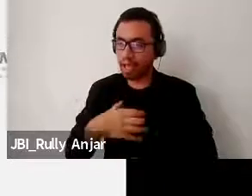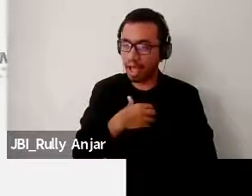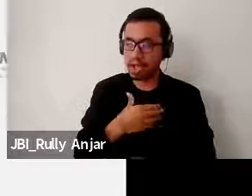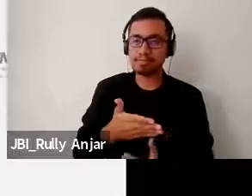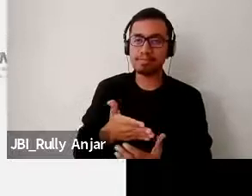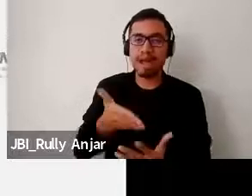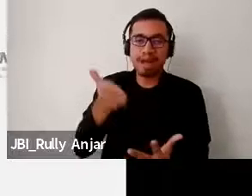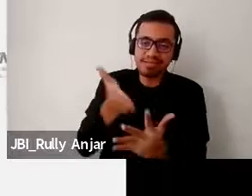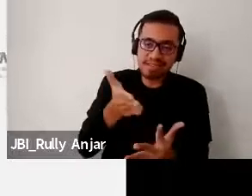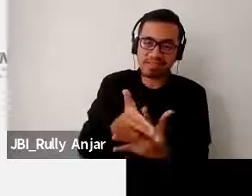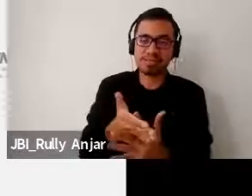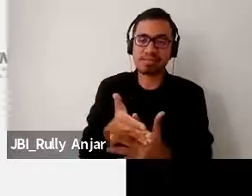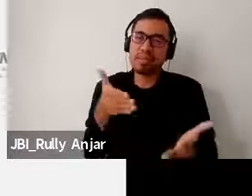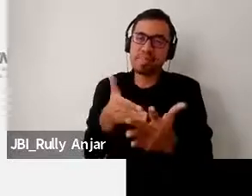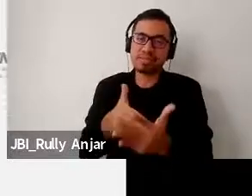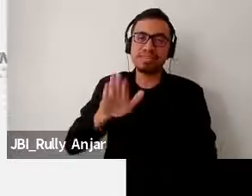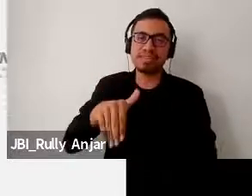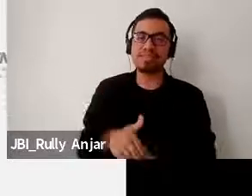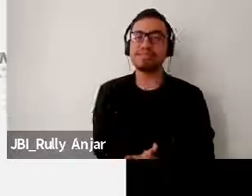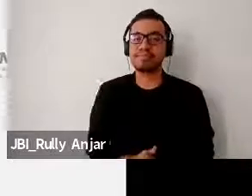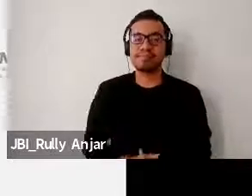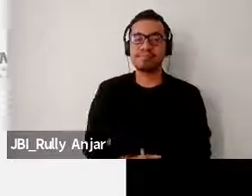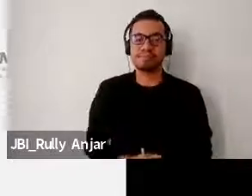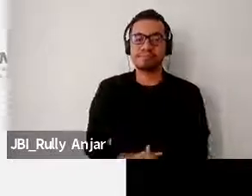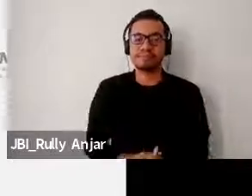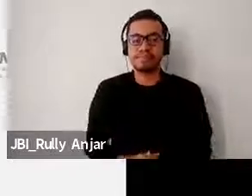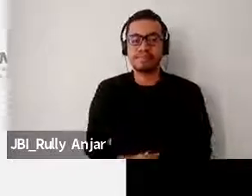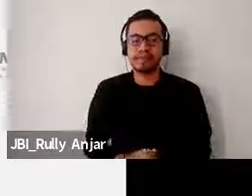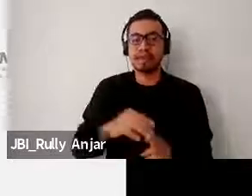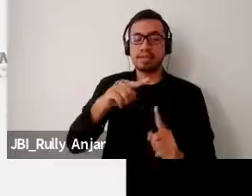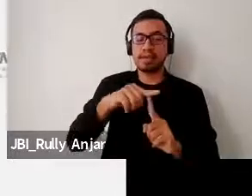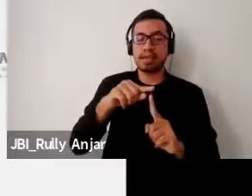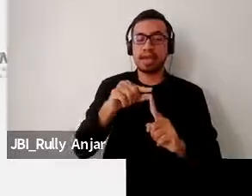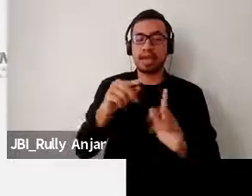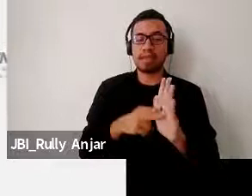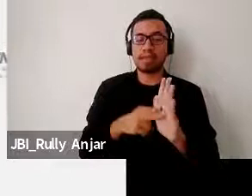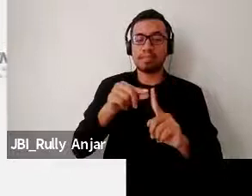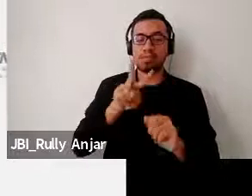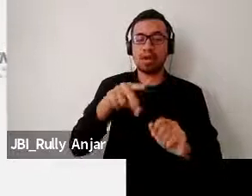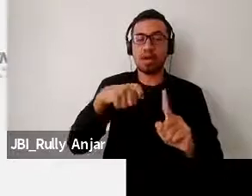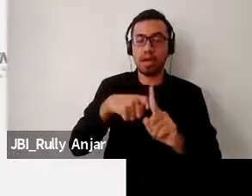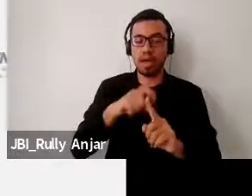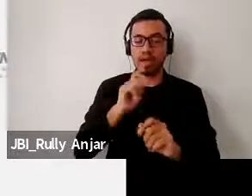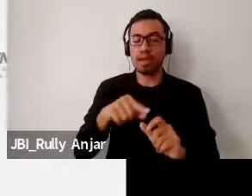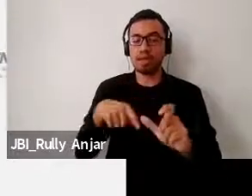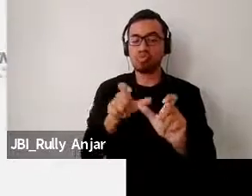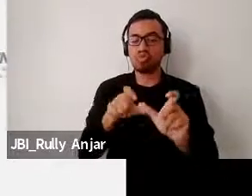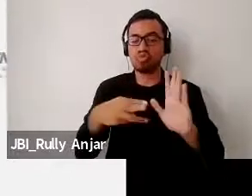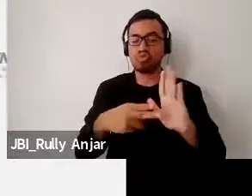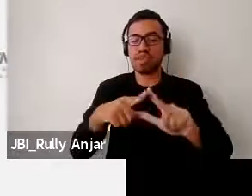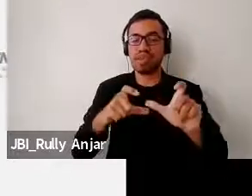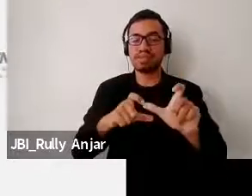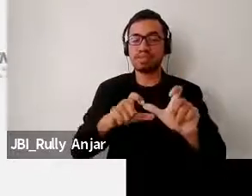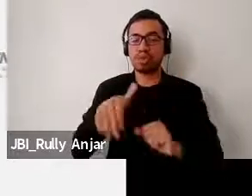Dan berdasarkan hitung-hitungan TNP 2K dengan mempergunakan Susenas 2019 itu,